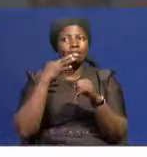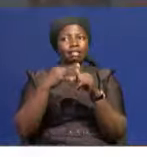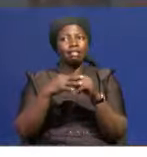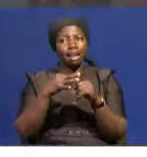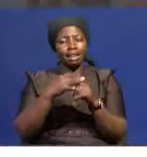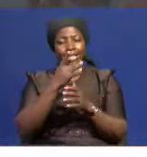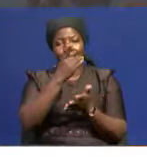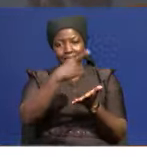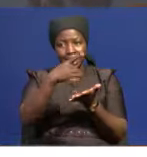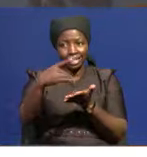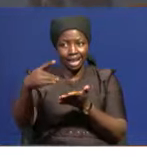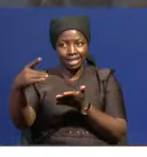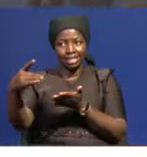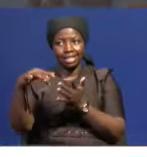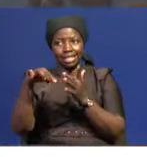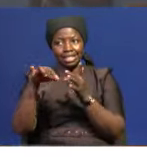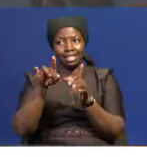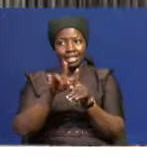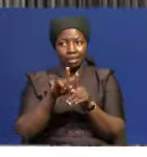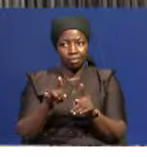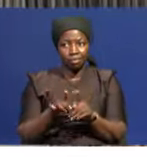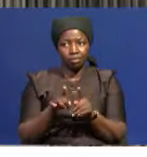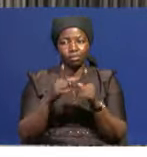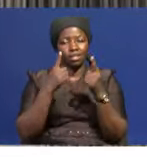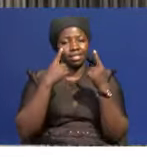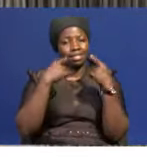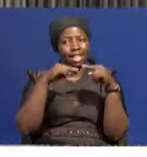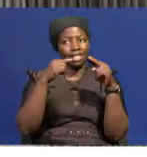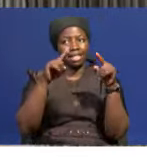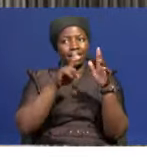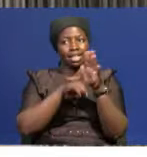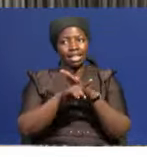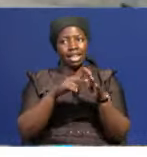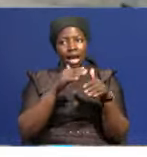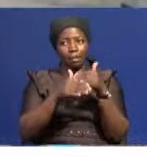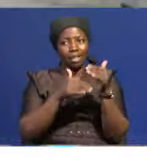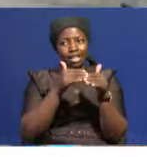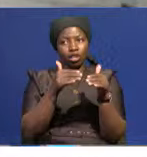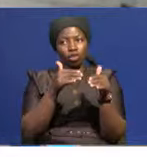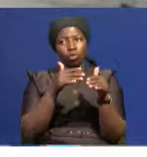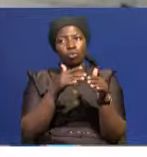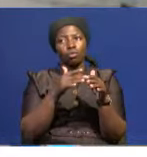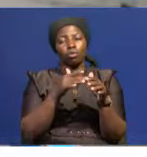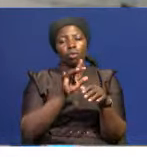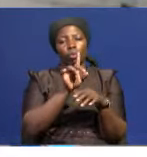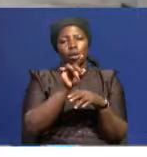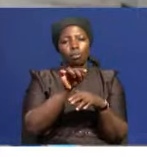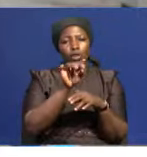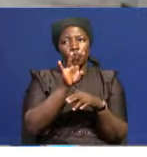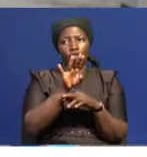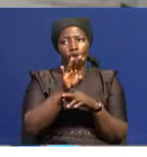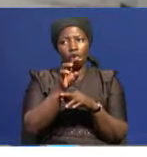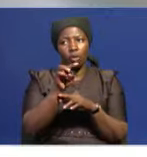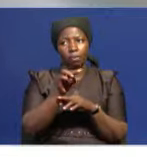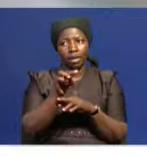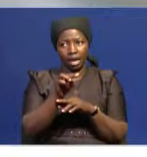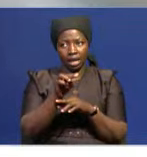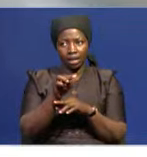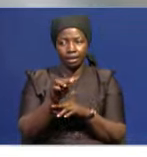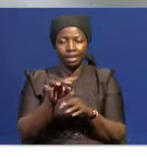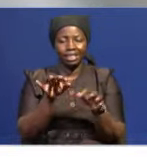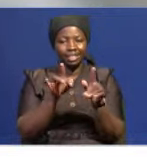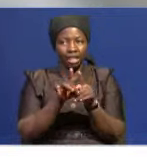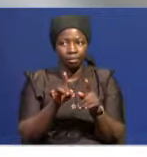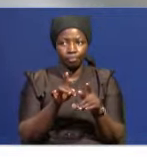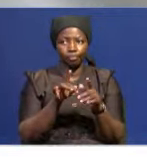kwa uhakika na ufanisi katika kitambaa chenye urefu wa mita 1.4 na kupita